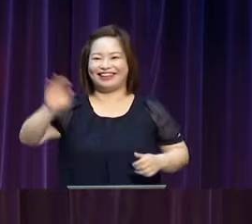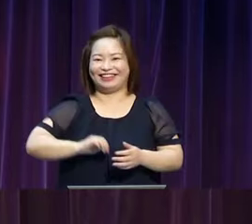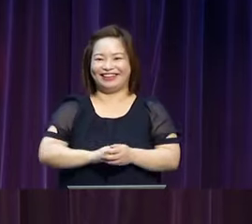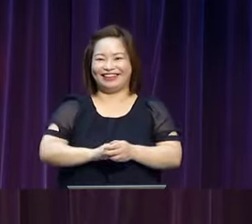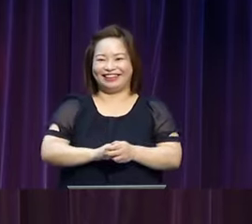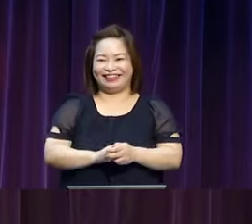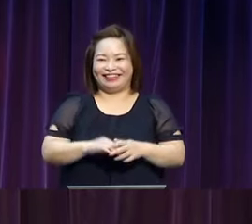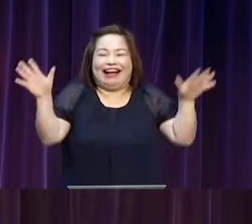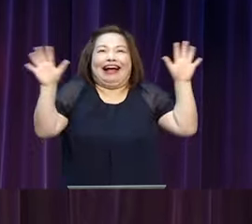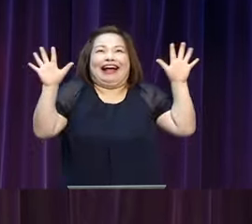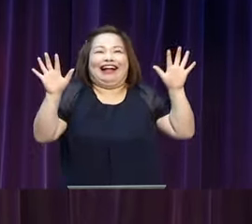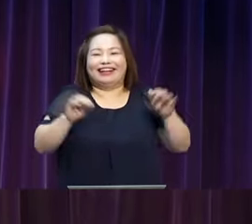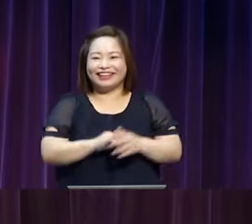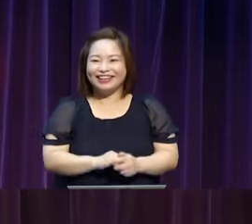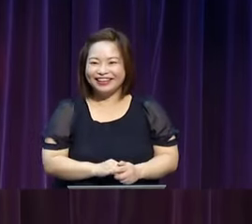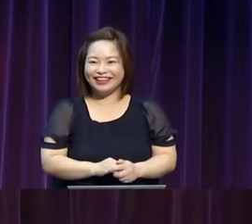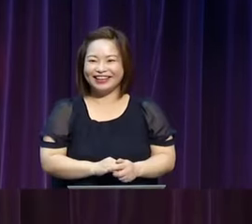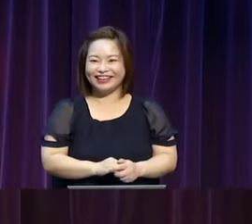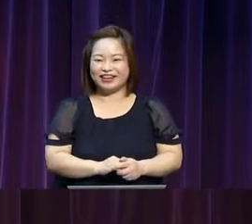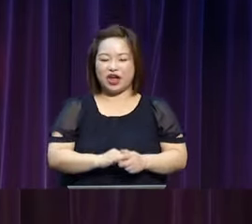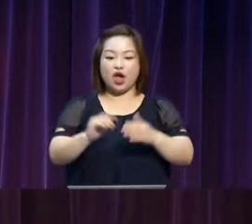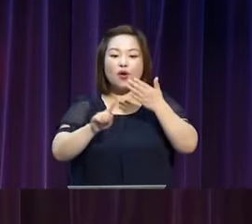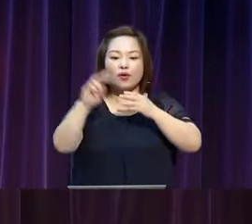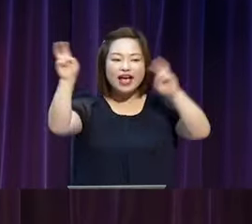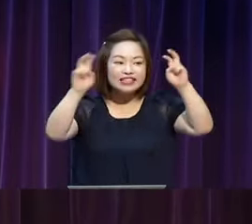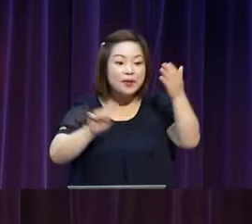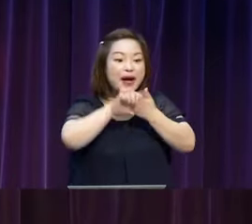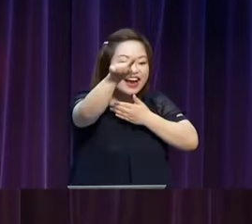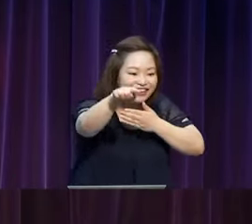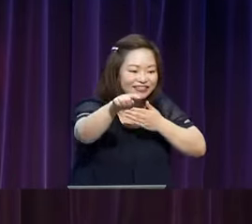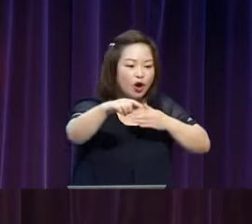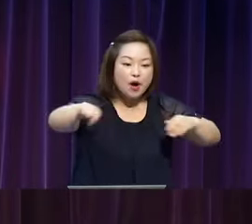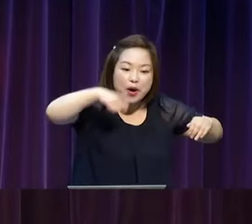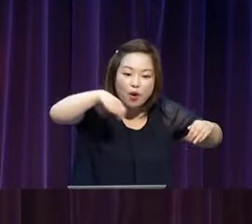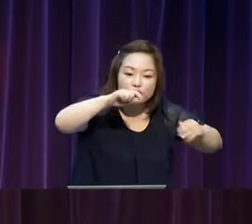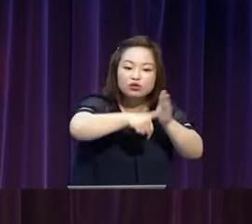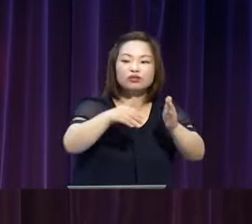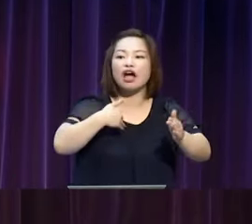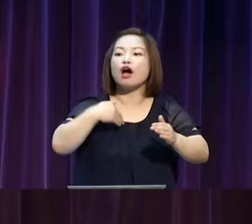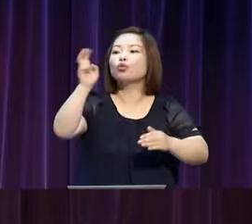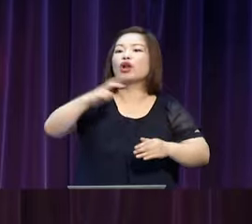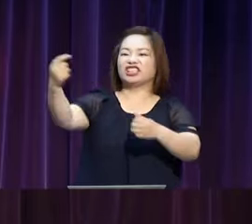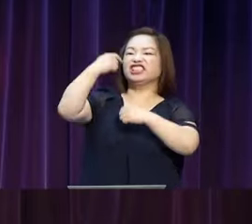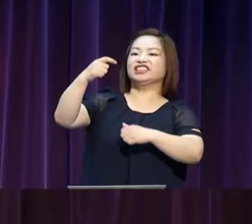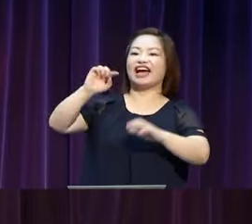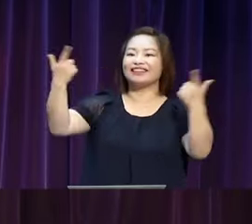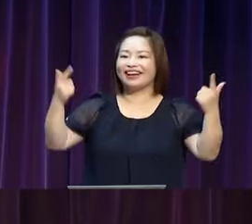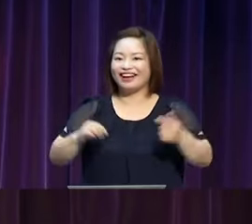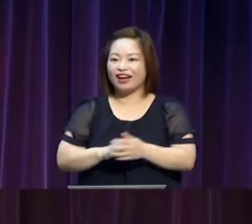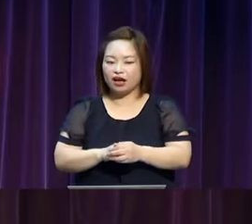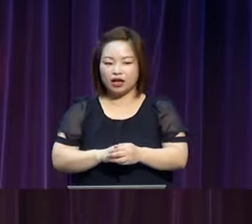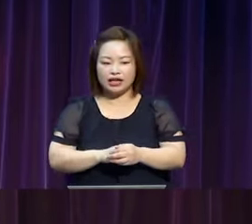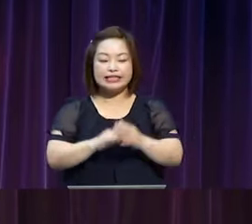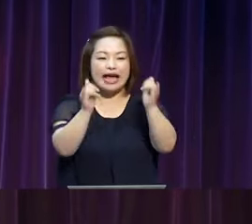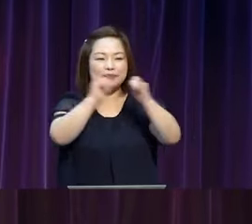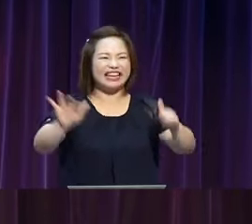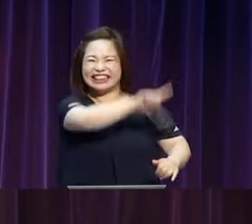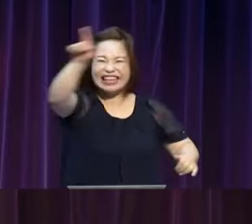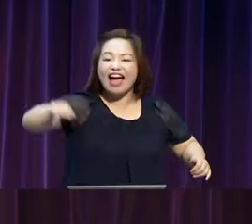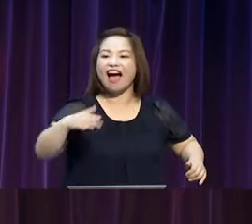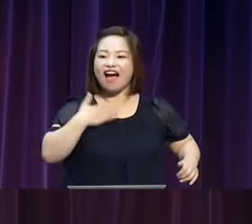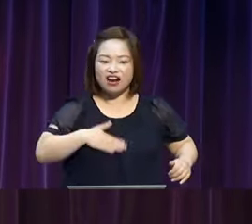예. 그 다음부터는 절대 회식 자리에서 노래 안 시킵니다. 왜? 저놈은 노래 시키면 찬송하니까 술맛